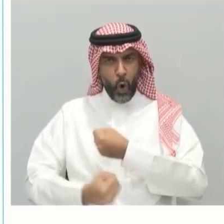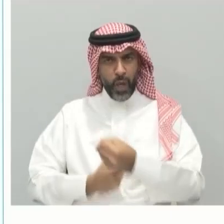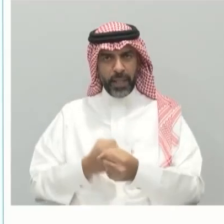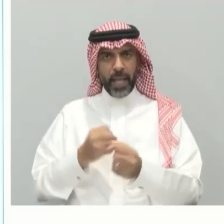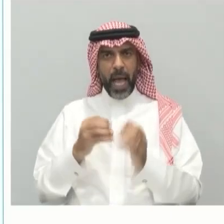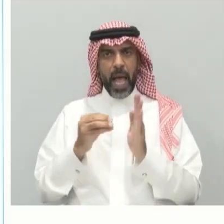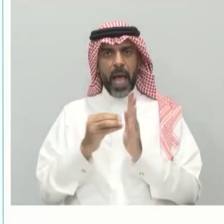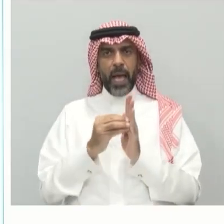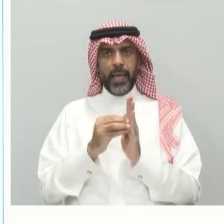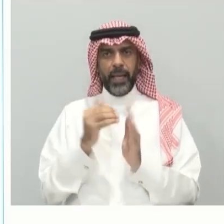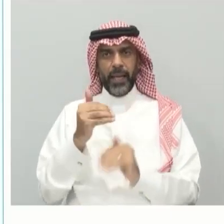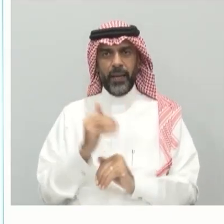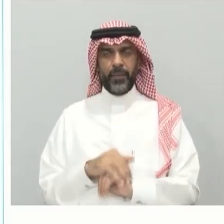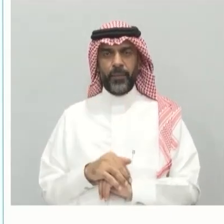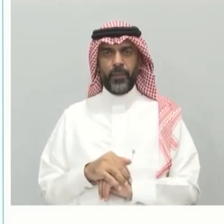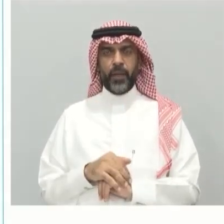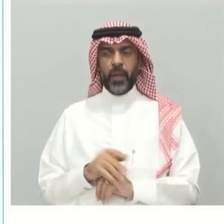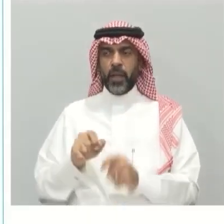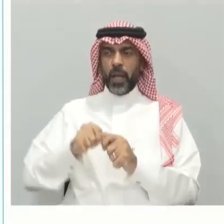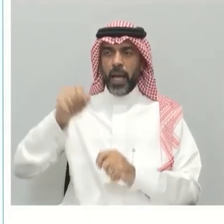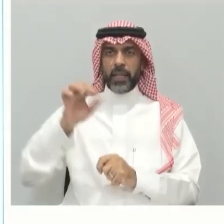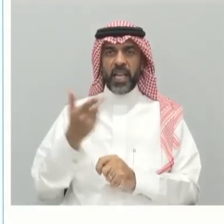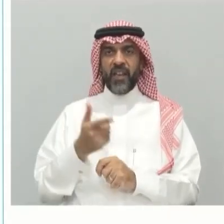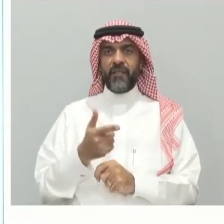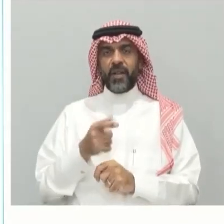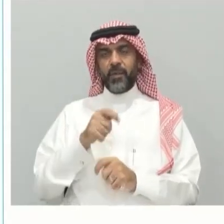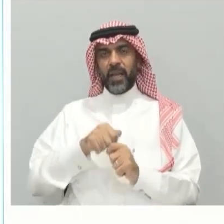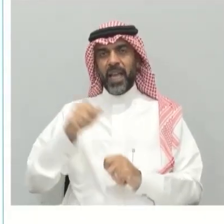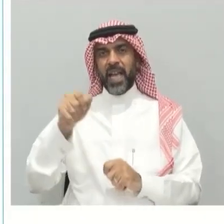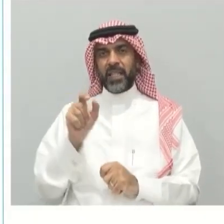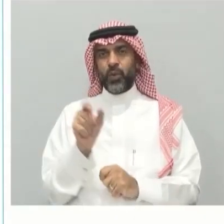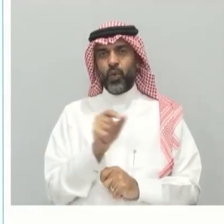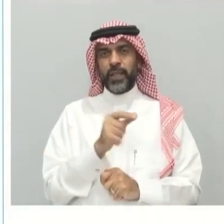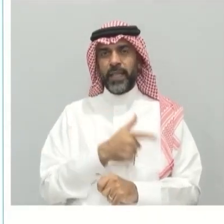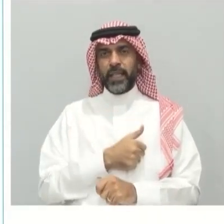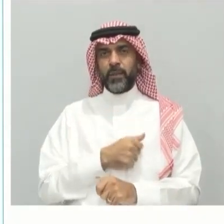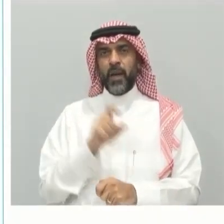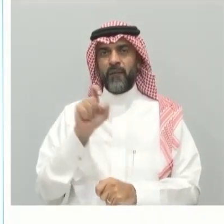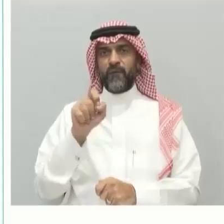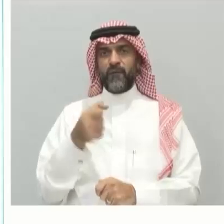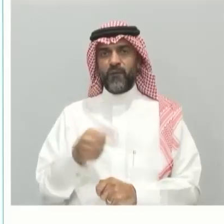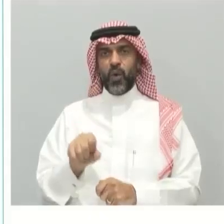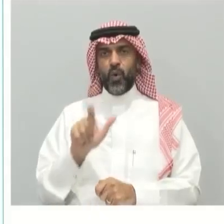هذا الجهد لابد ان يقاس بوحده اسمها وحده الفولت بوحده الفولت